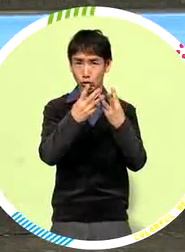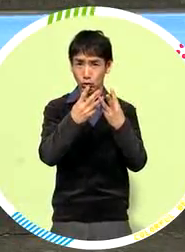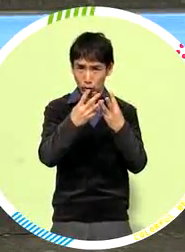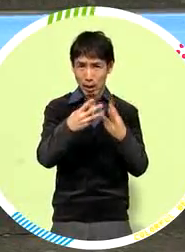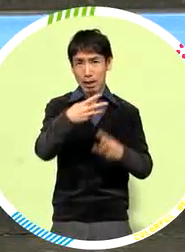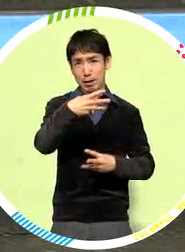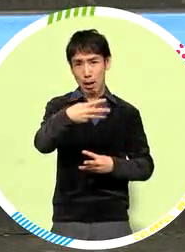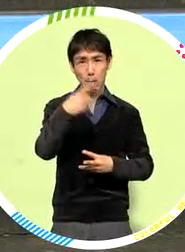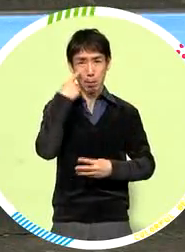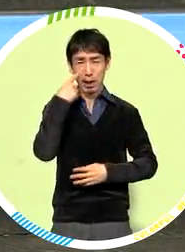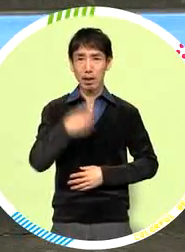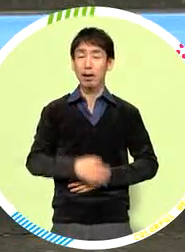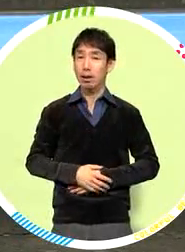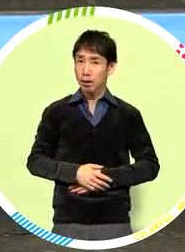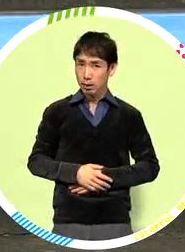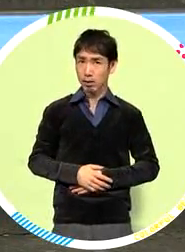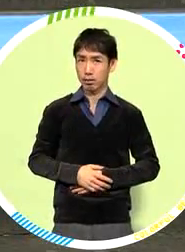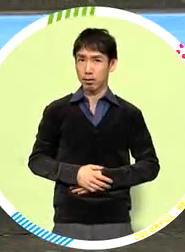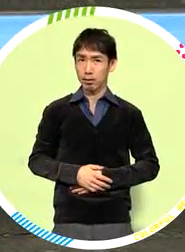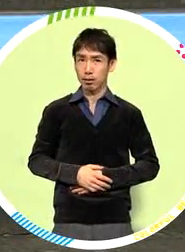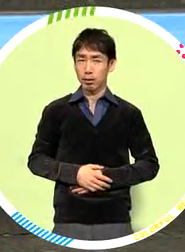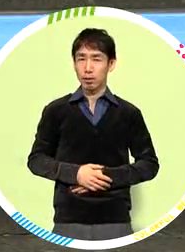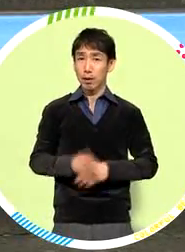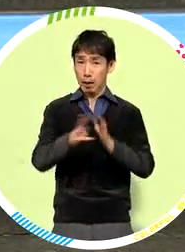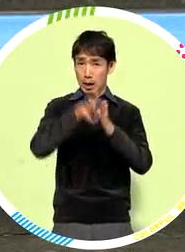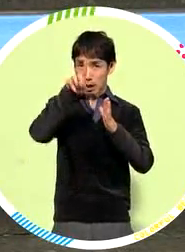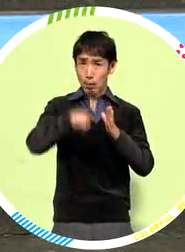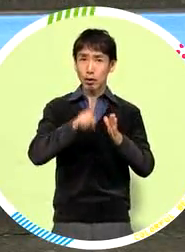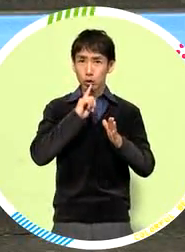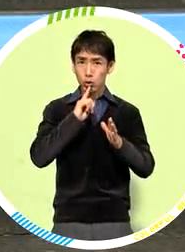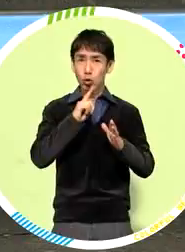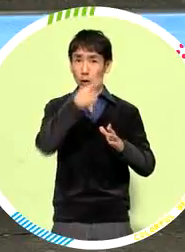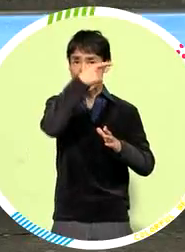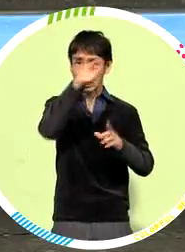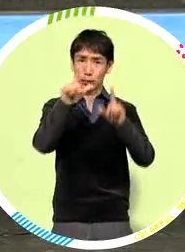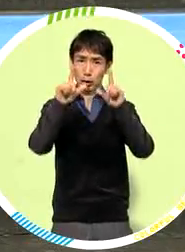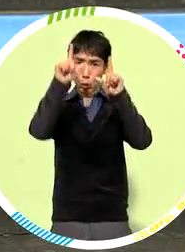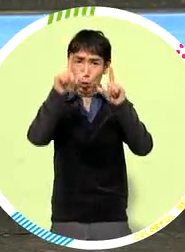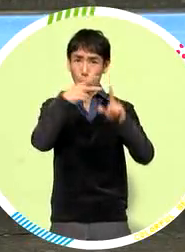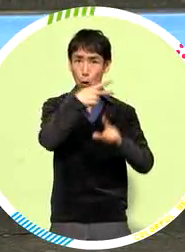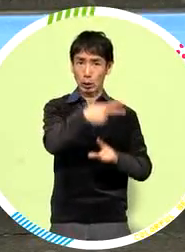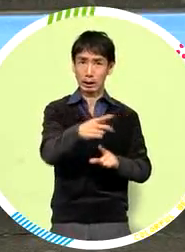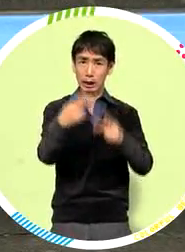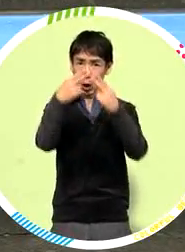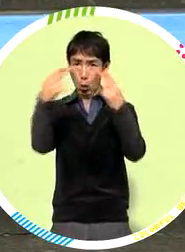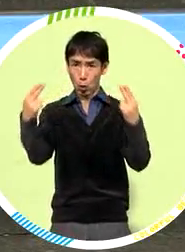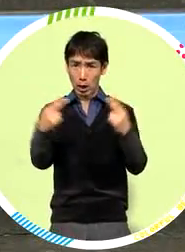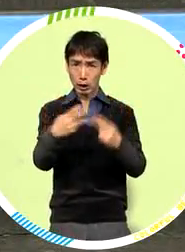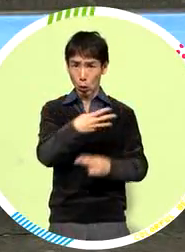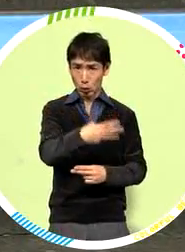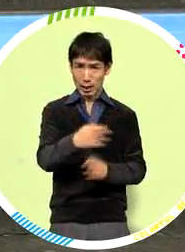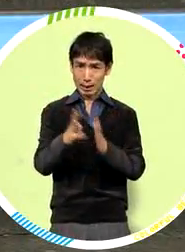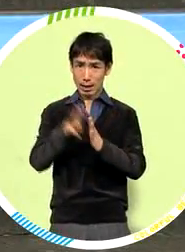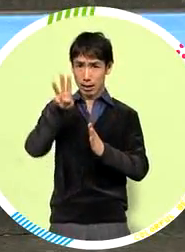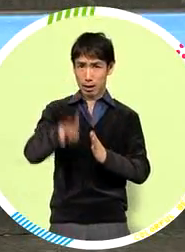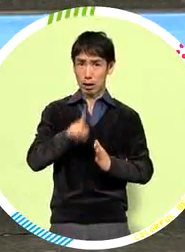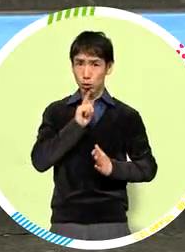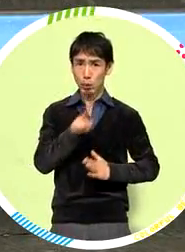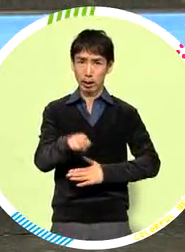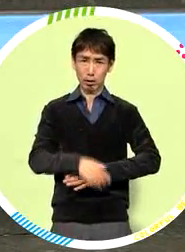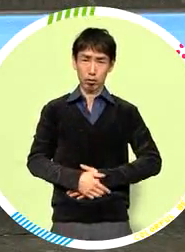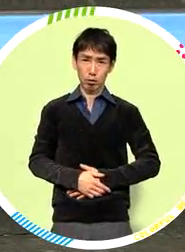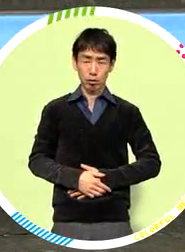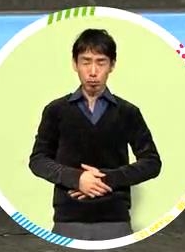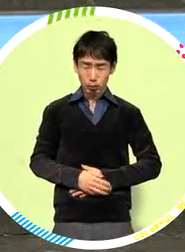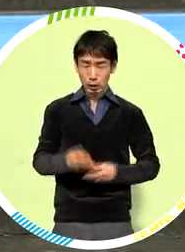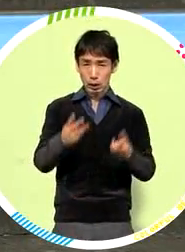ですね。なので競技人口としては非常にもう東京と北海道に続いて非常に多くなって